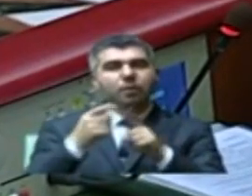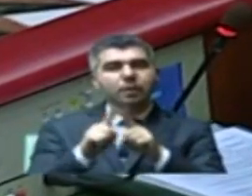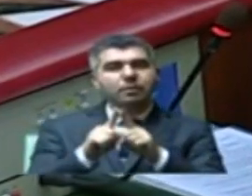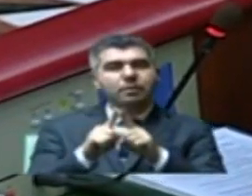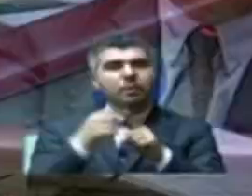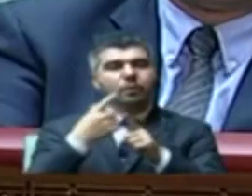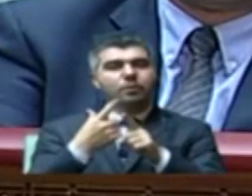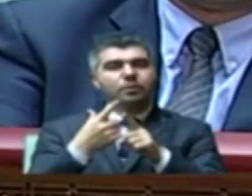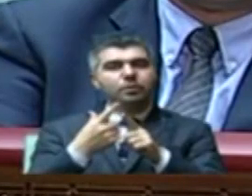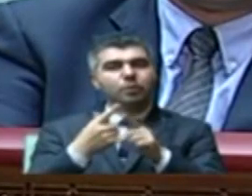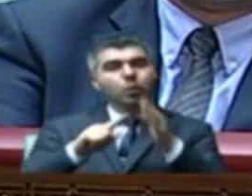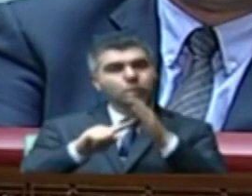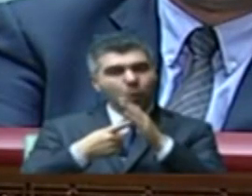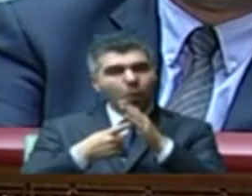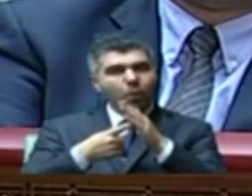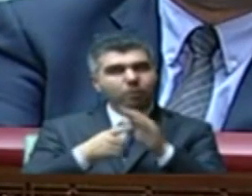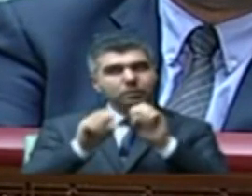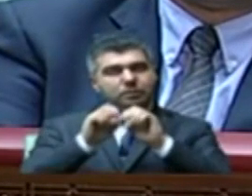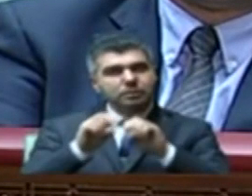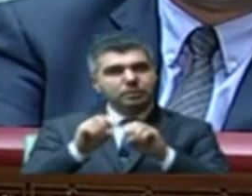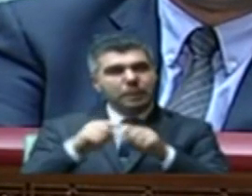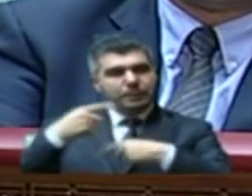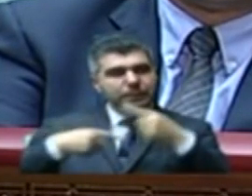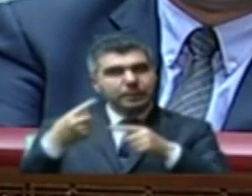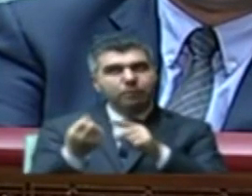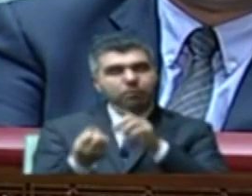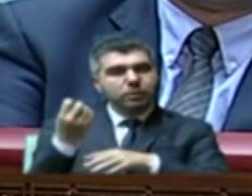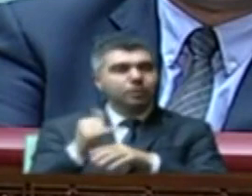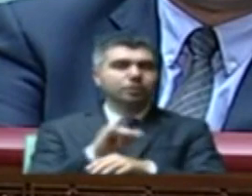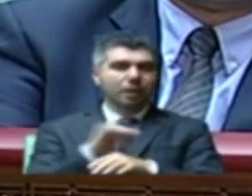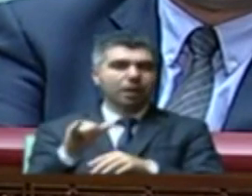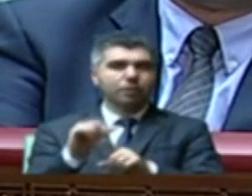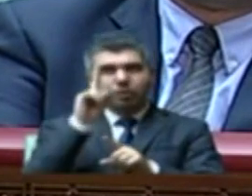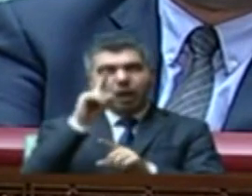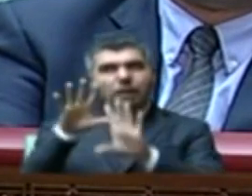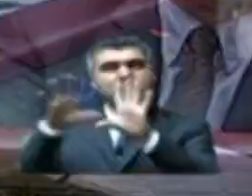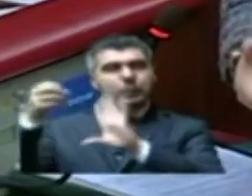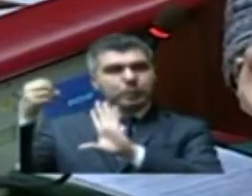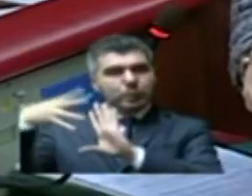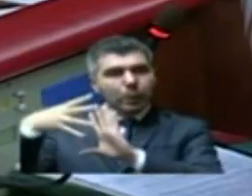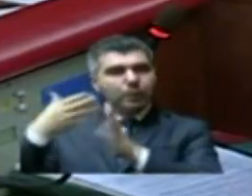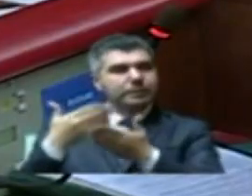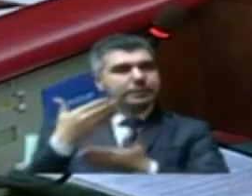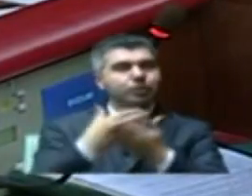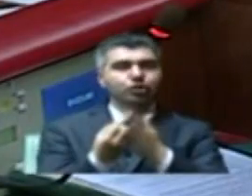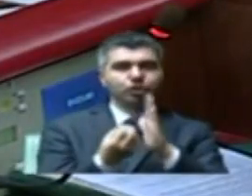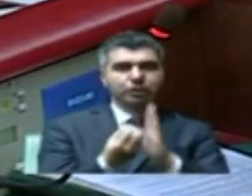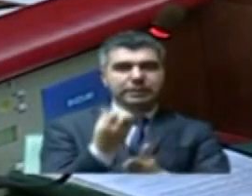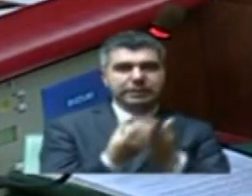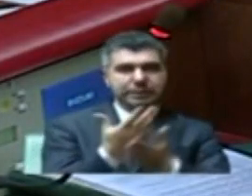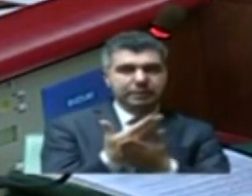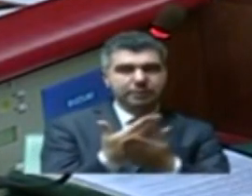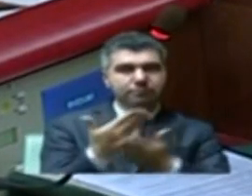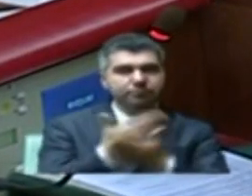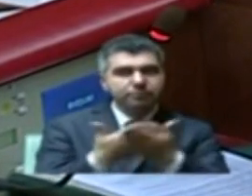في بلادنا باستعمال الفيول، بالتالي نصبروا شوية غادي نديروا التأقلم التكييف باش نمشي وأننا ما يكونش ضرر ماشي